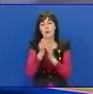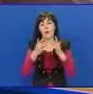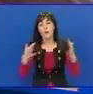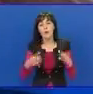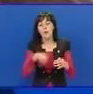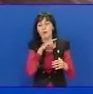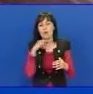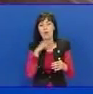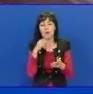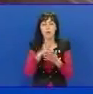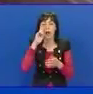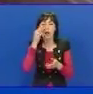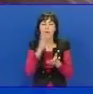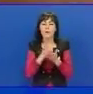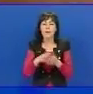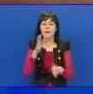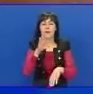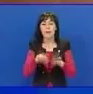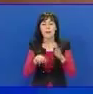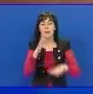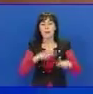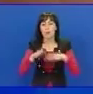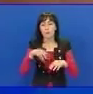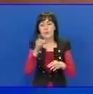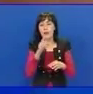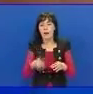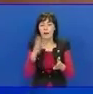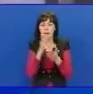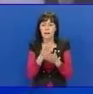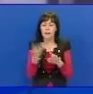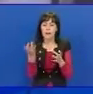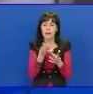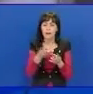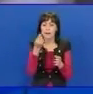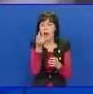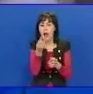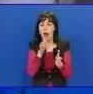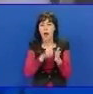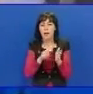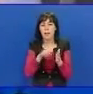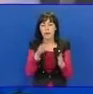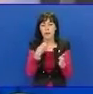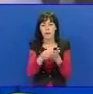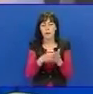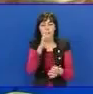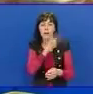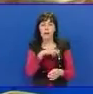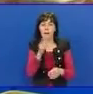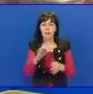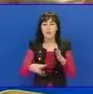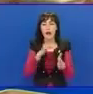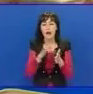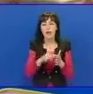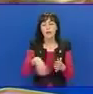қазан болар шақта шымкенттіктерді ерекше қуантты. Халық қысқамын жасап, керектісін көтерме бағамен көтере кетті. Еңбек адамдары қалалықтарға